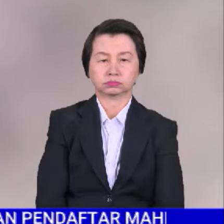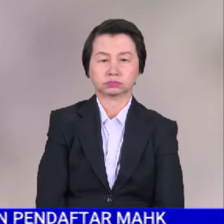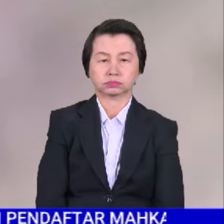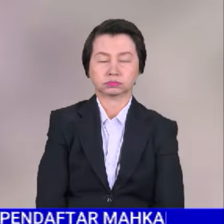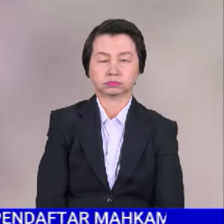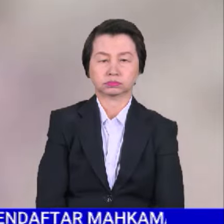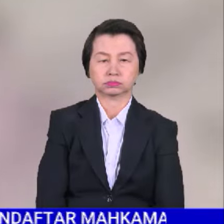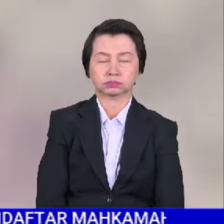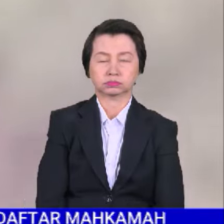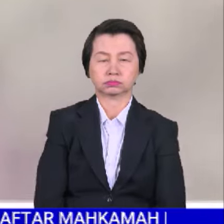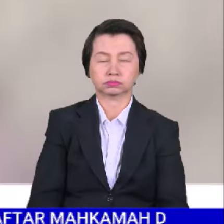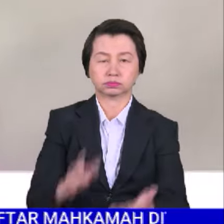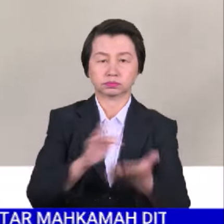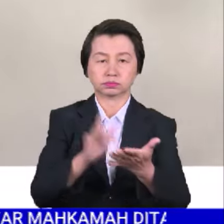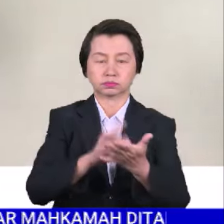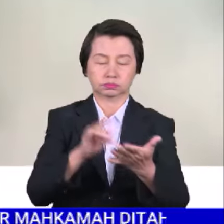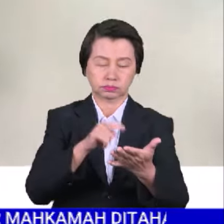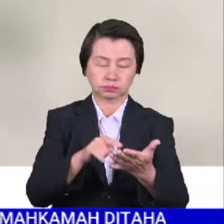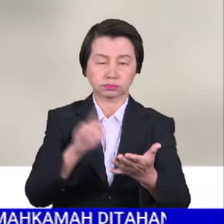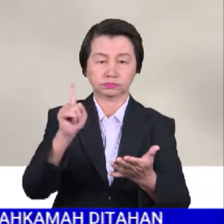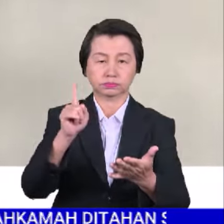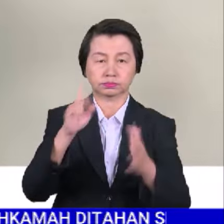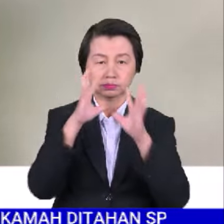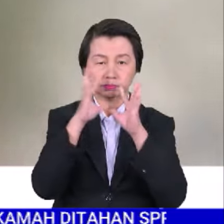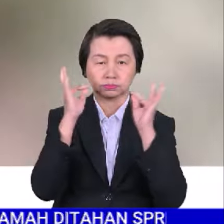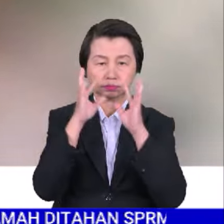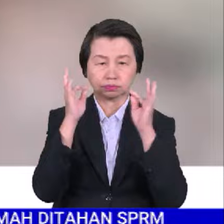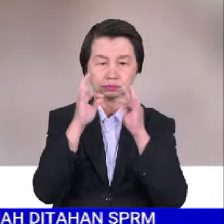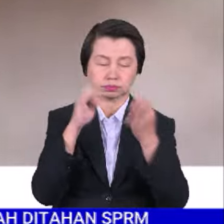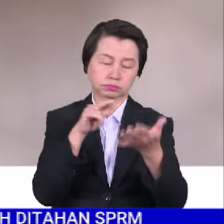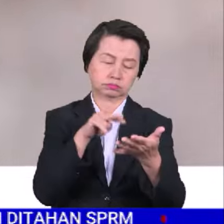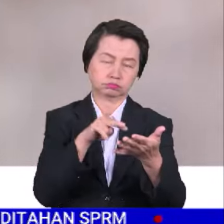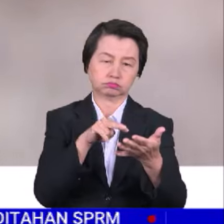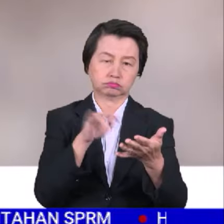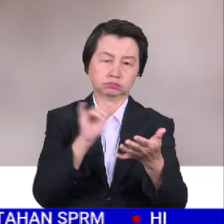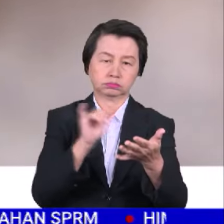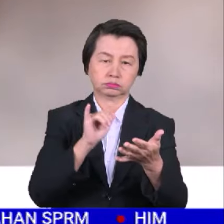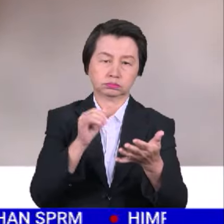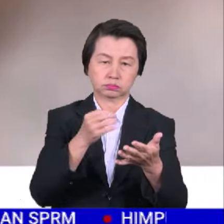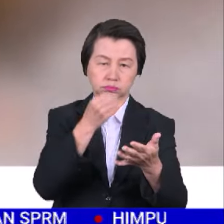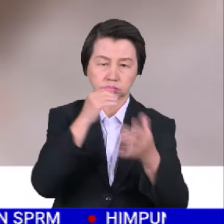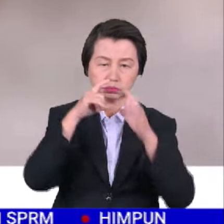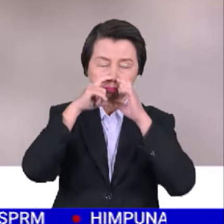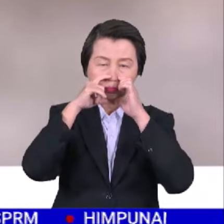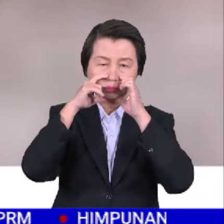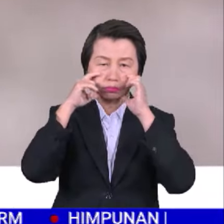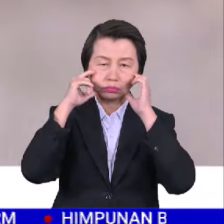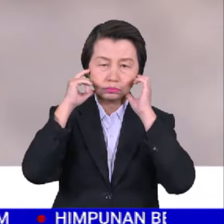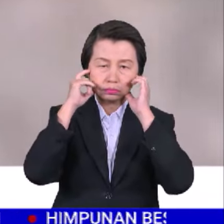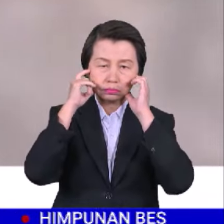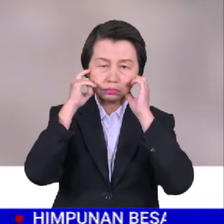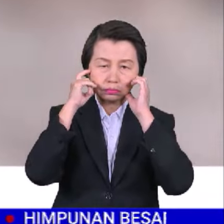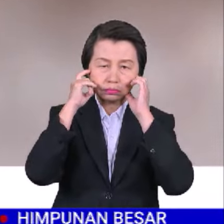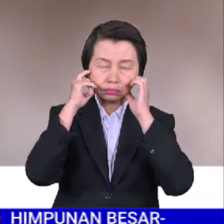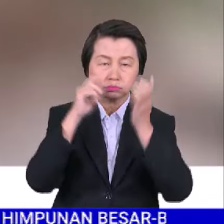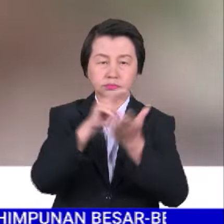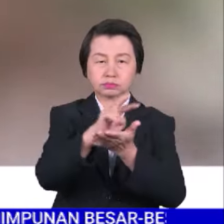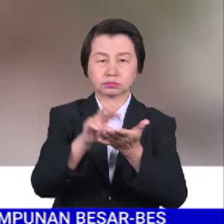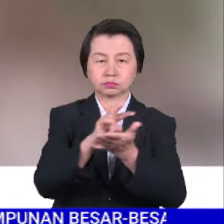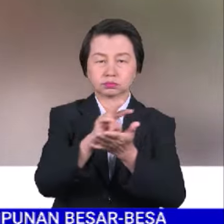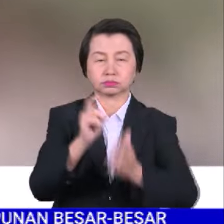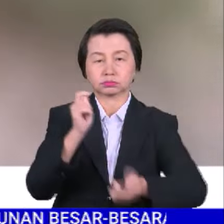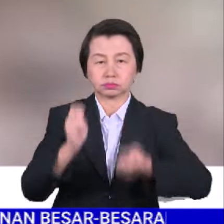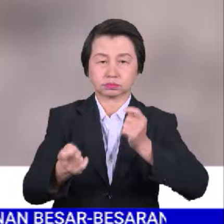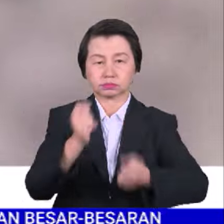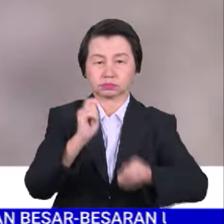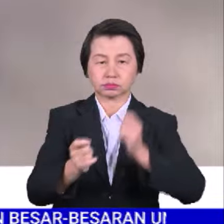Di media sosial baru-baru ini, sebuah video seekor kucing dilihat seakan sedang memakai pelitup muka. Perkongsian video di akaun TikTok